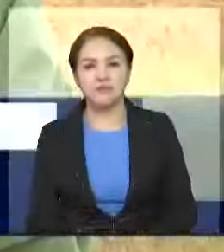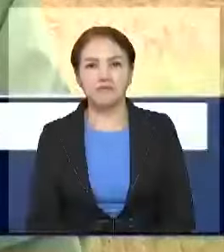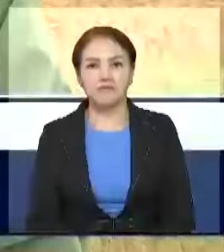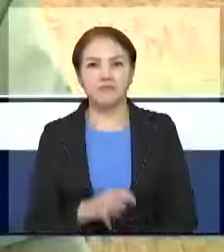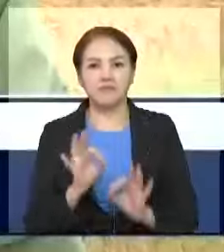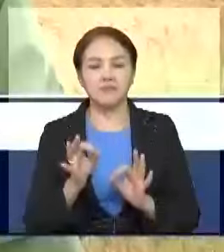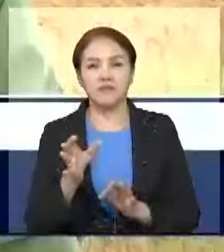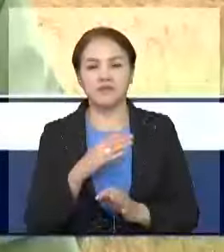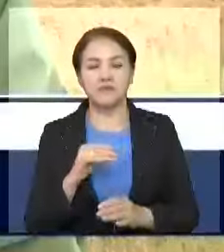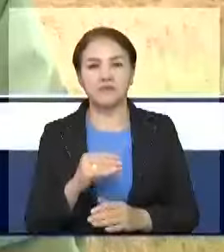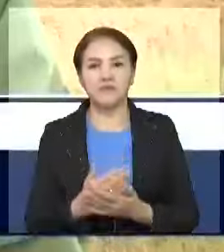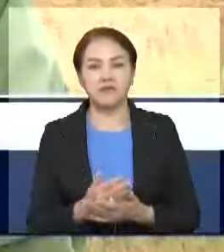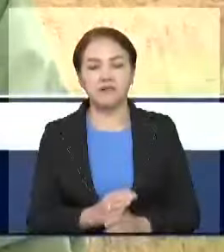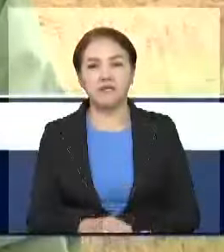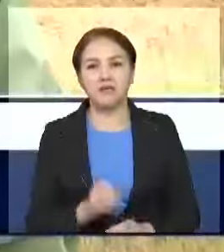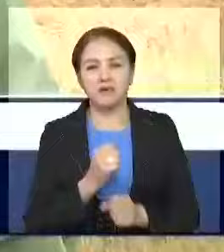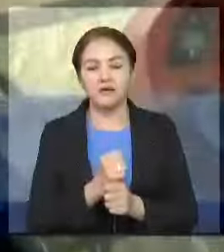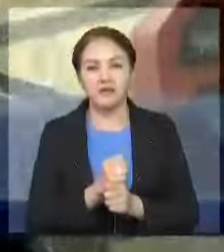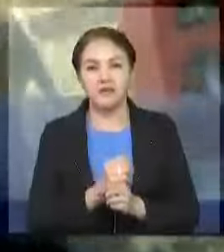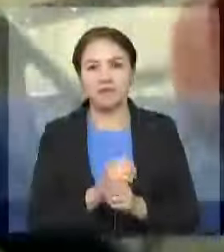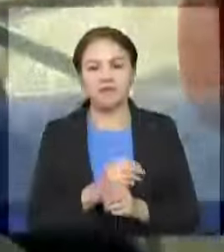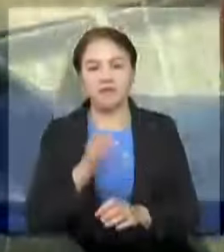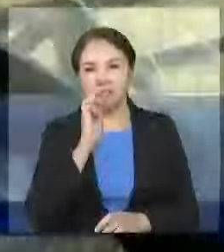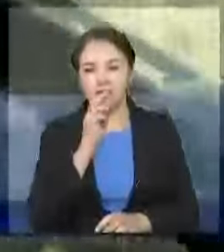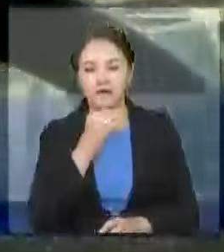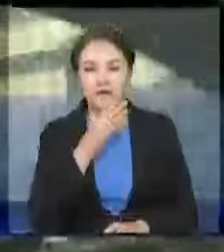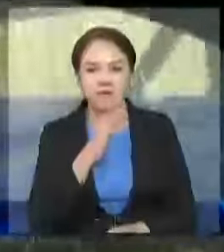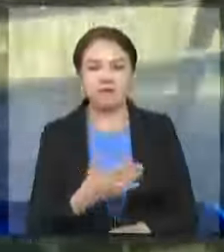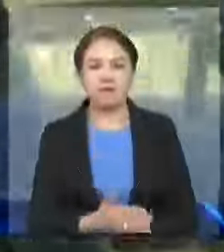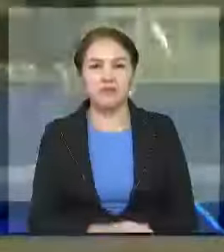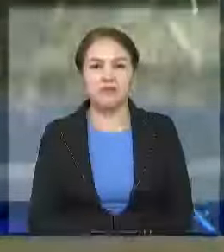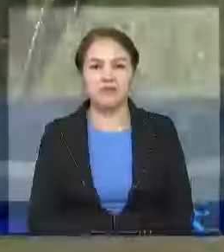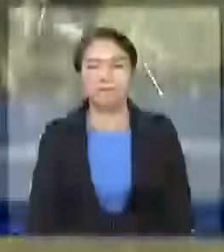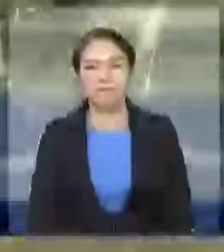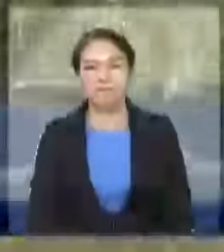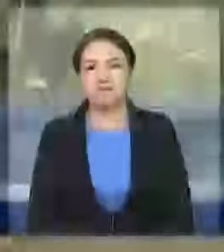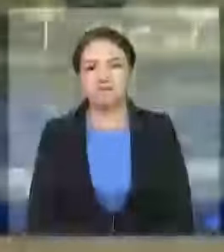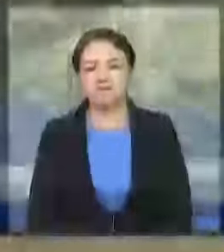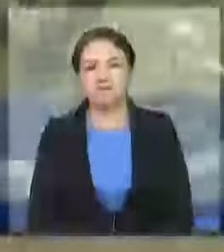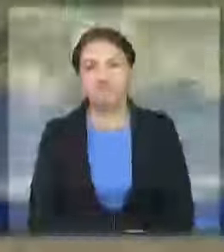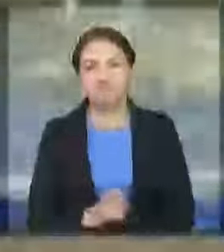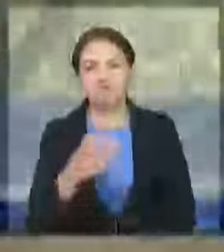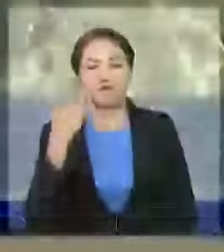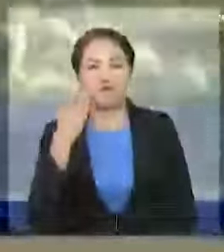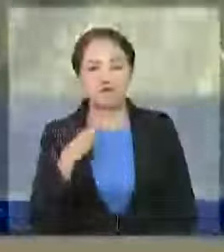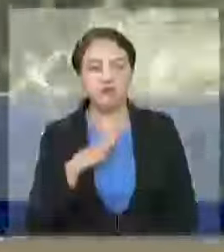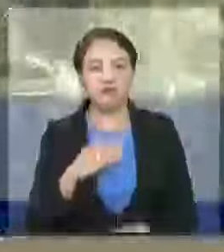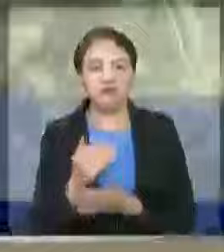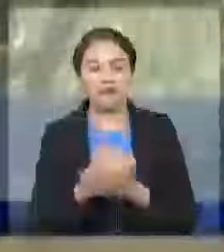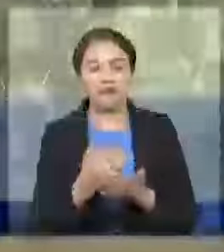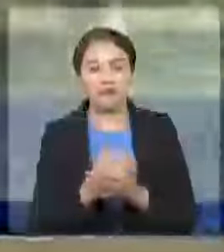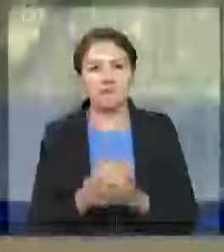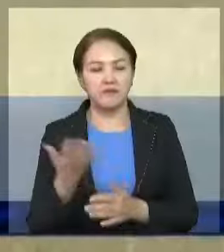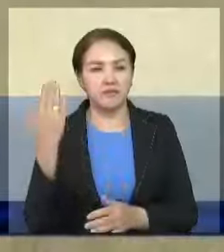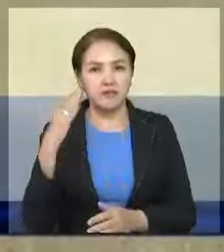Нормально, условия нормальные, работа нормальная. Зарплата вовремя, стабильно, нормально все. Как всегда на уборках, как и при Союзе